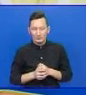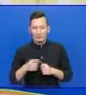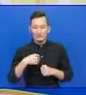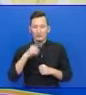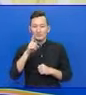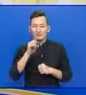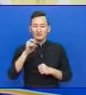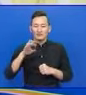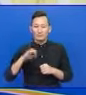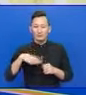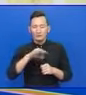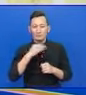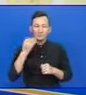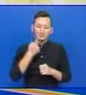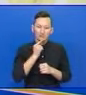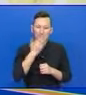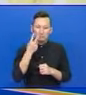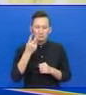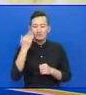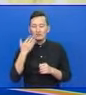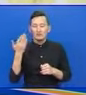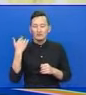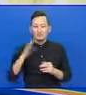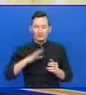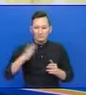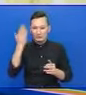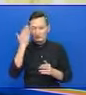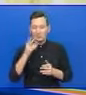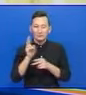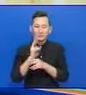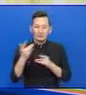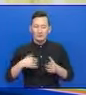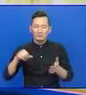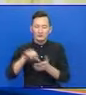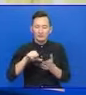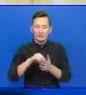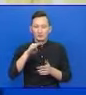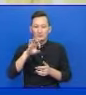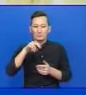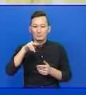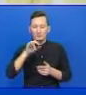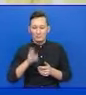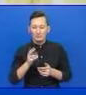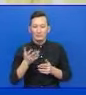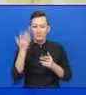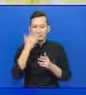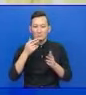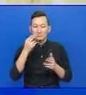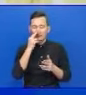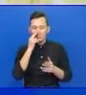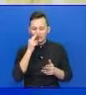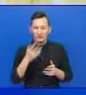рөлім қиындыққа соқпады. Өйткені алдында да мен көптеген киноға түстім. Томпаққа және «Өтелмес борыш», «Потому что